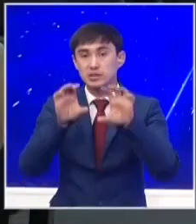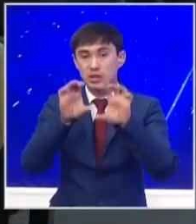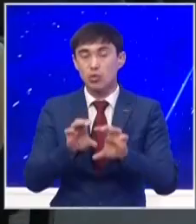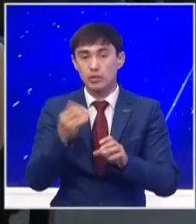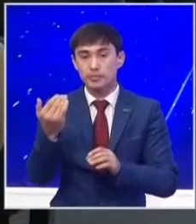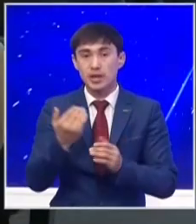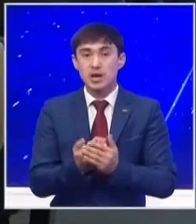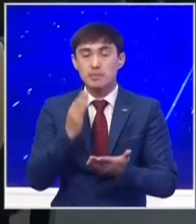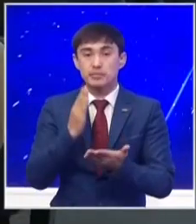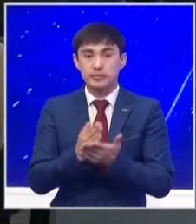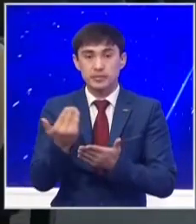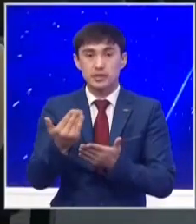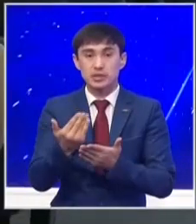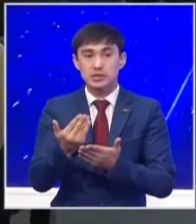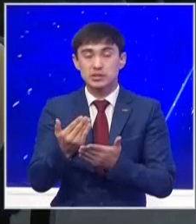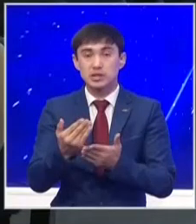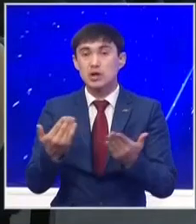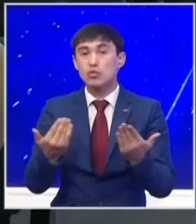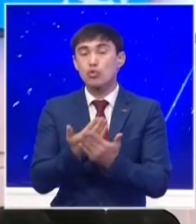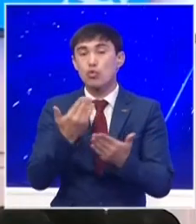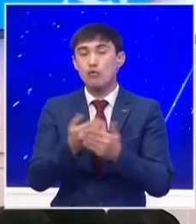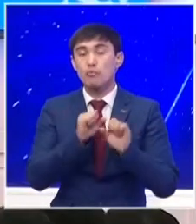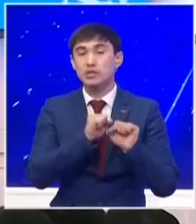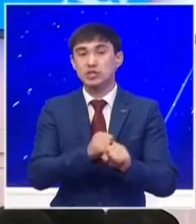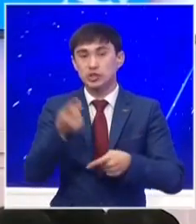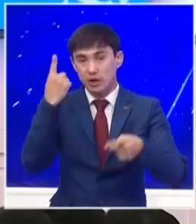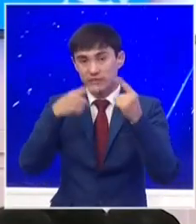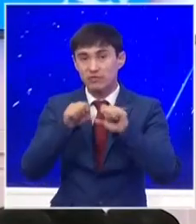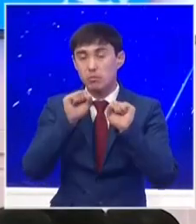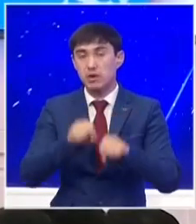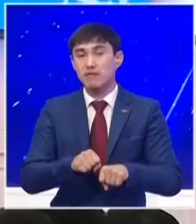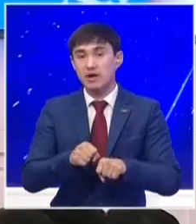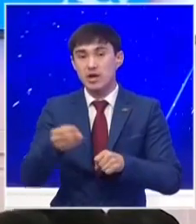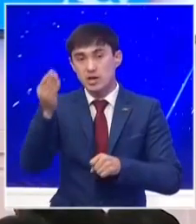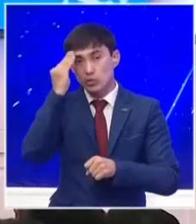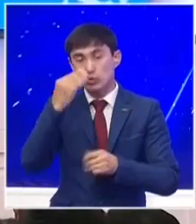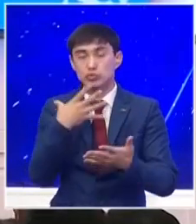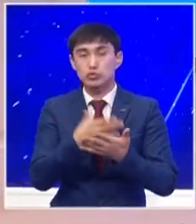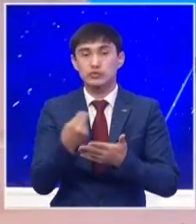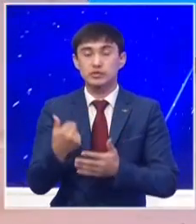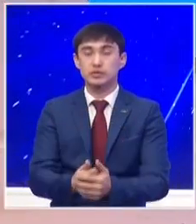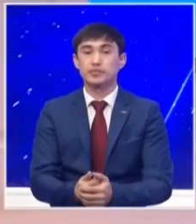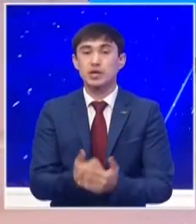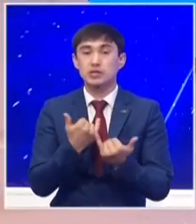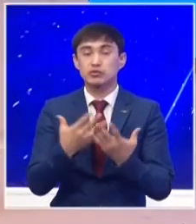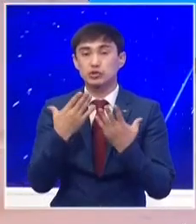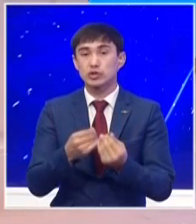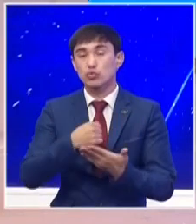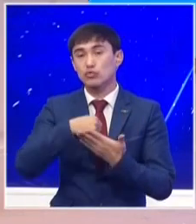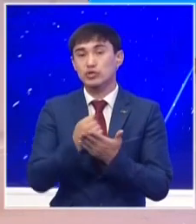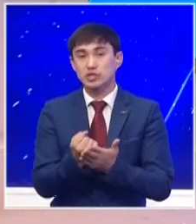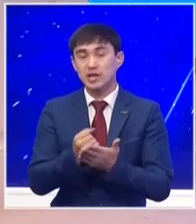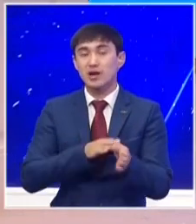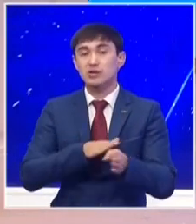законодательства, предусматривающие ряд новелл по защите авторского права и интеллектуальной собственности. На сегодня утверждена